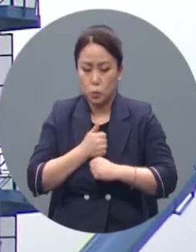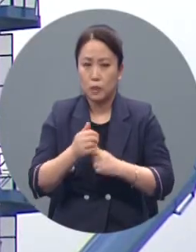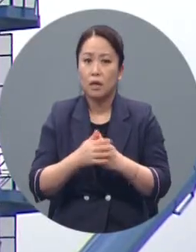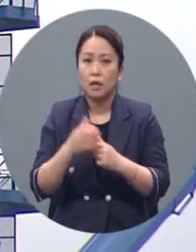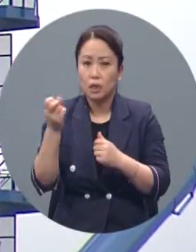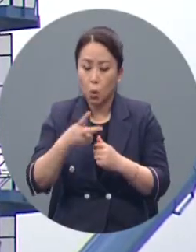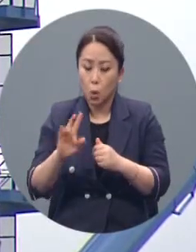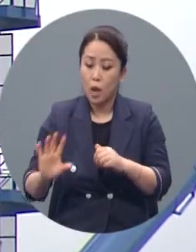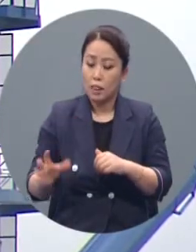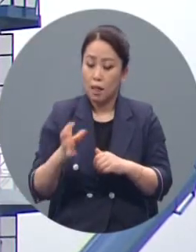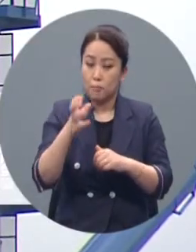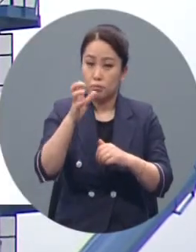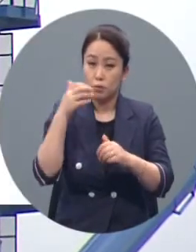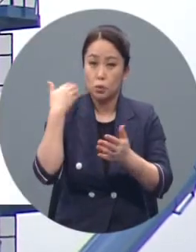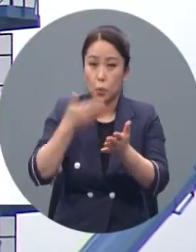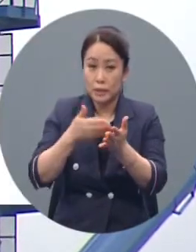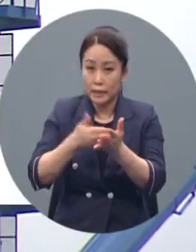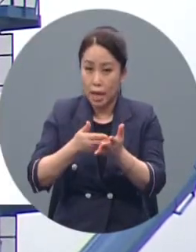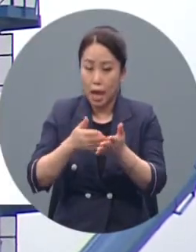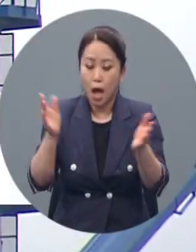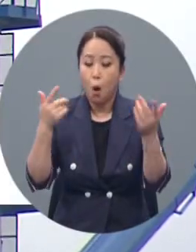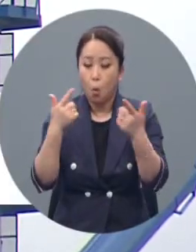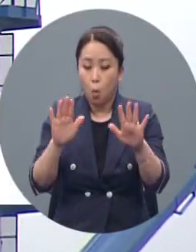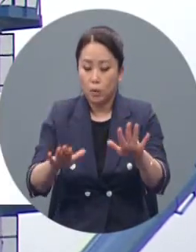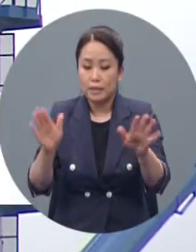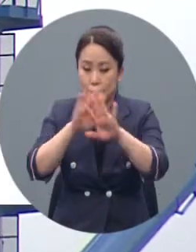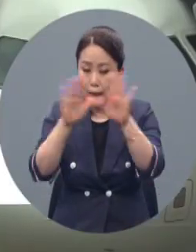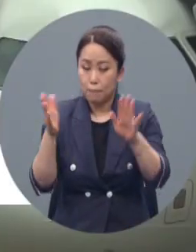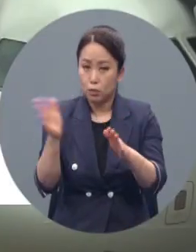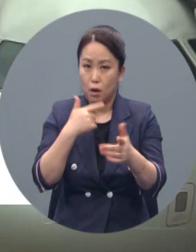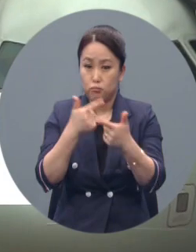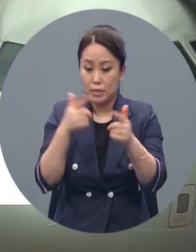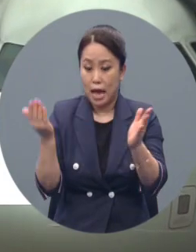북상 소식에 오늘 낮부터 부산항 운영이 중단됐습니다.